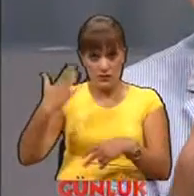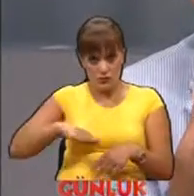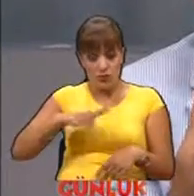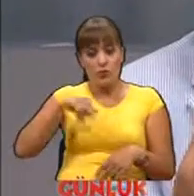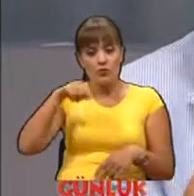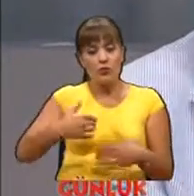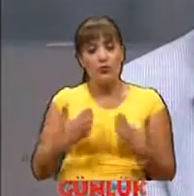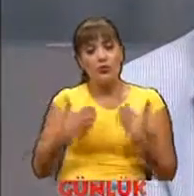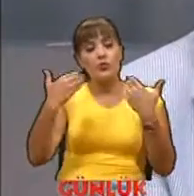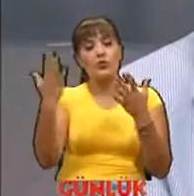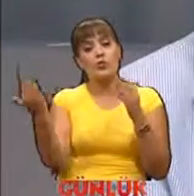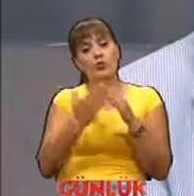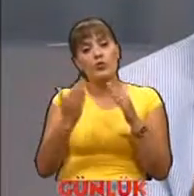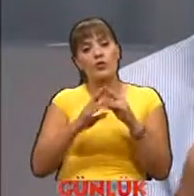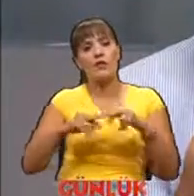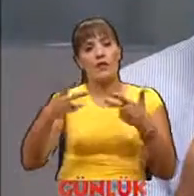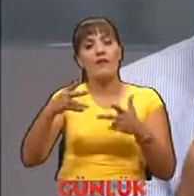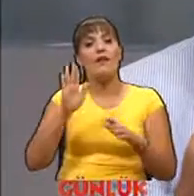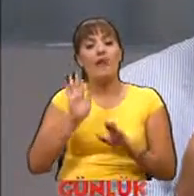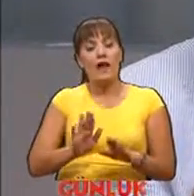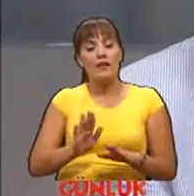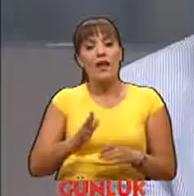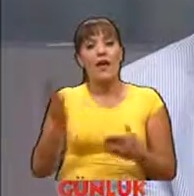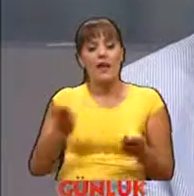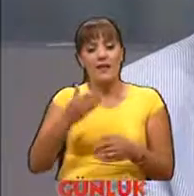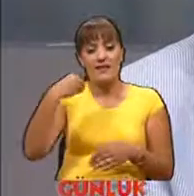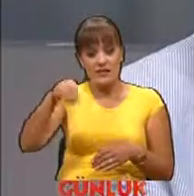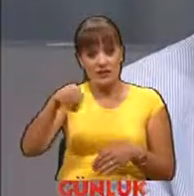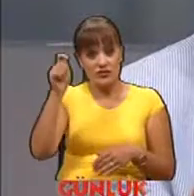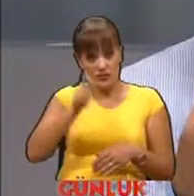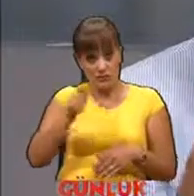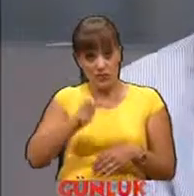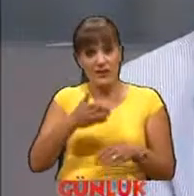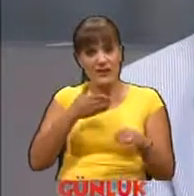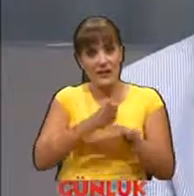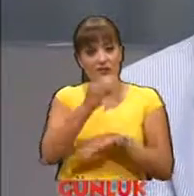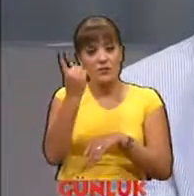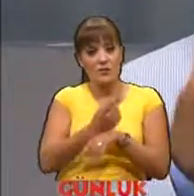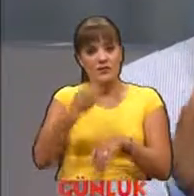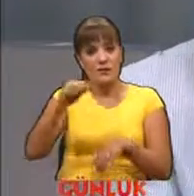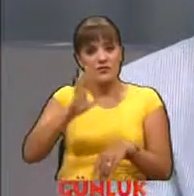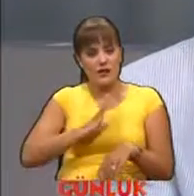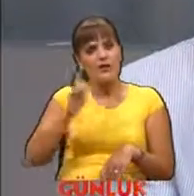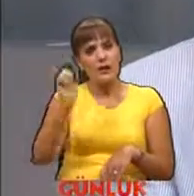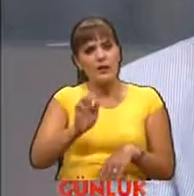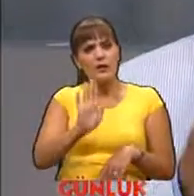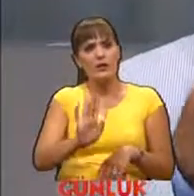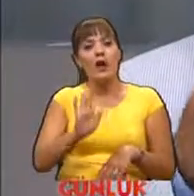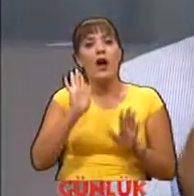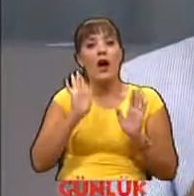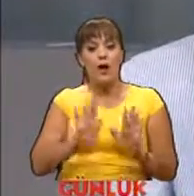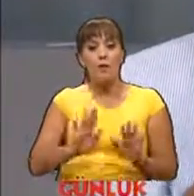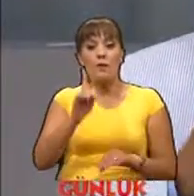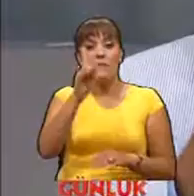istiyorsanız bunu hukuka uygun devredin. Yani eğer satış yapacaksanız, gerçek bir satış varsa yapın.